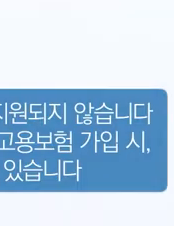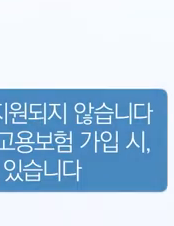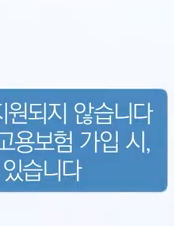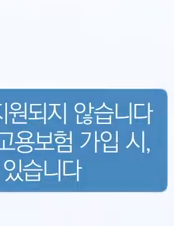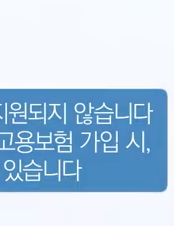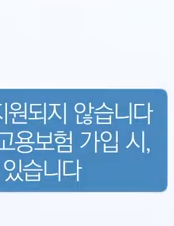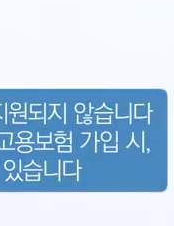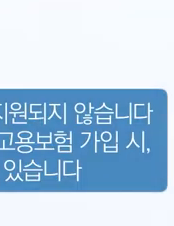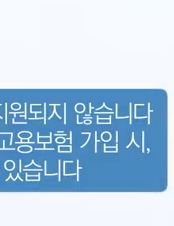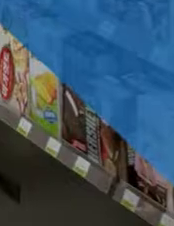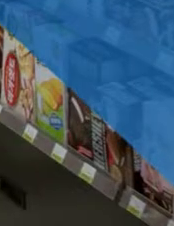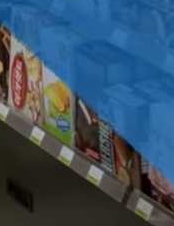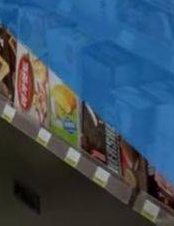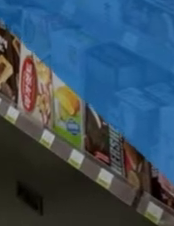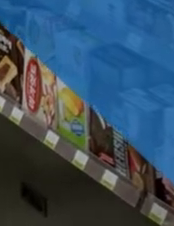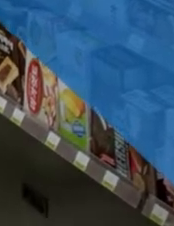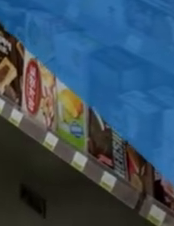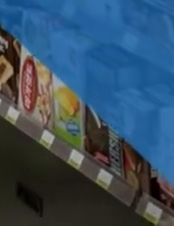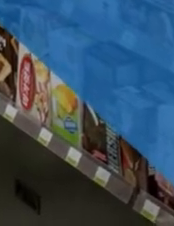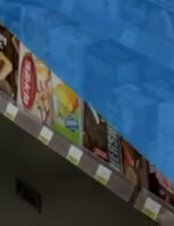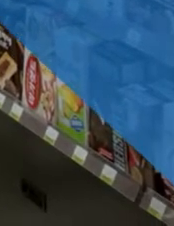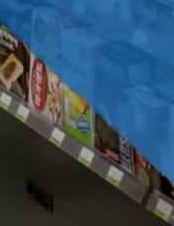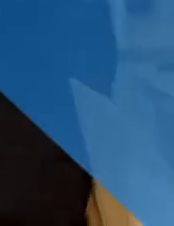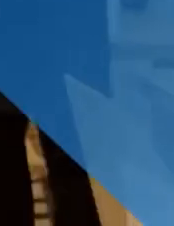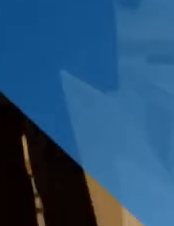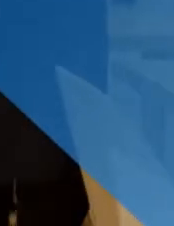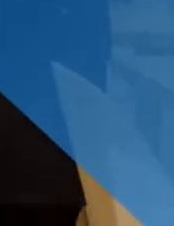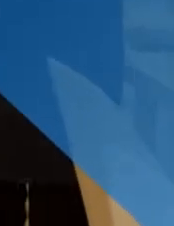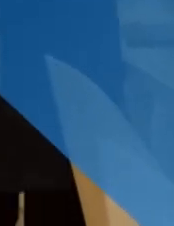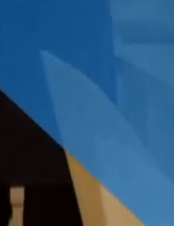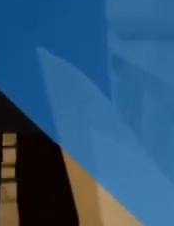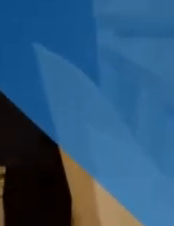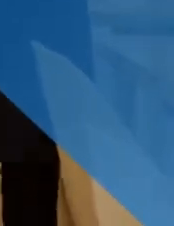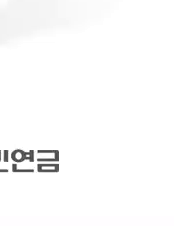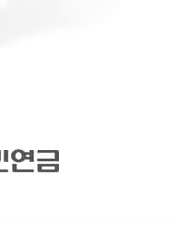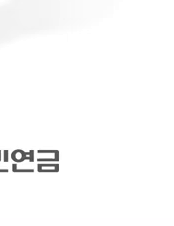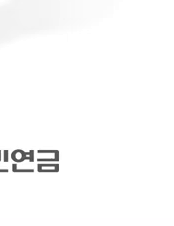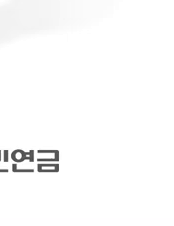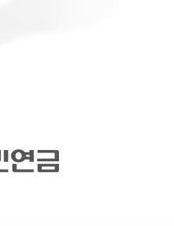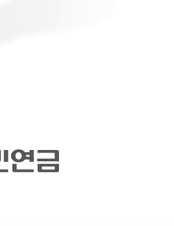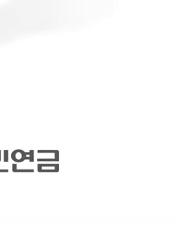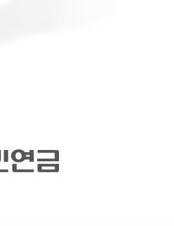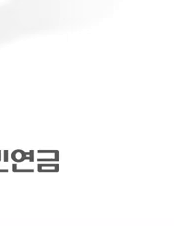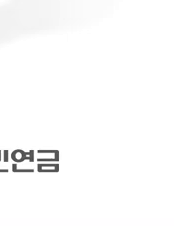보험료의 80%를 지원합니다. 부담은 나누리, 혜택은 두루누리.